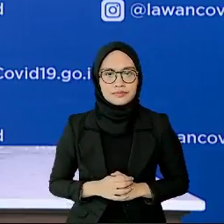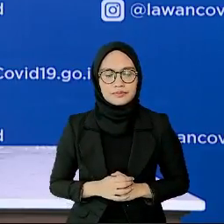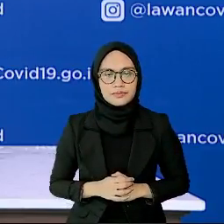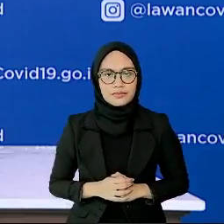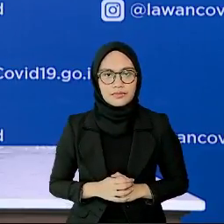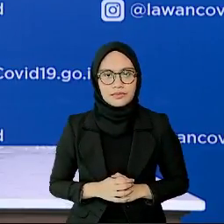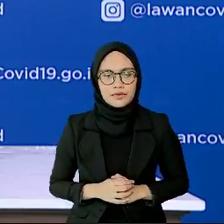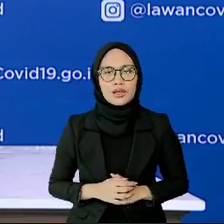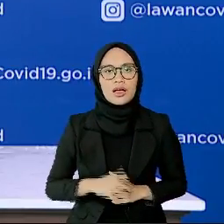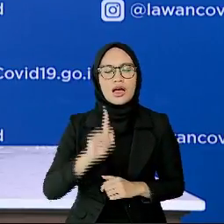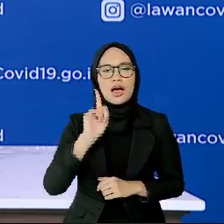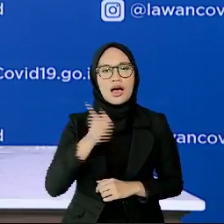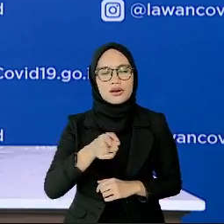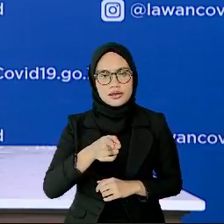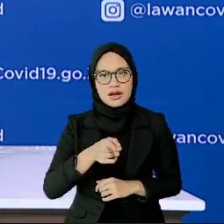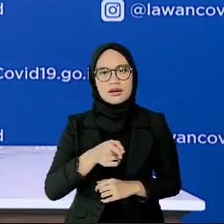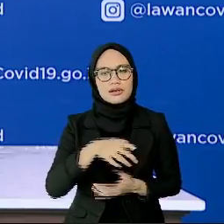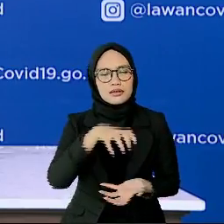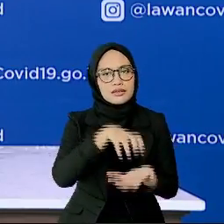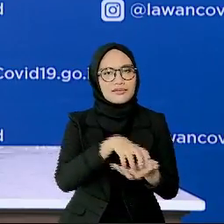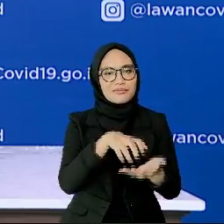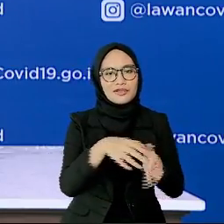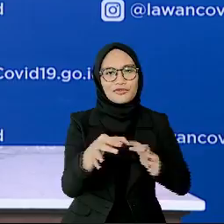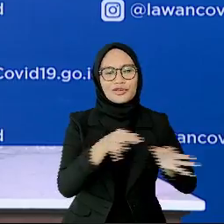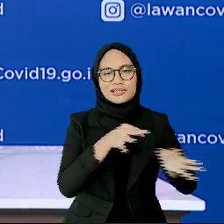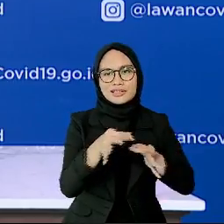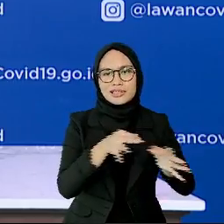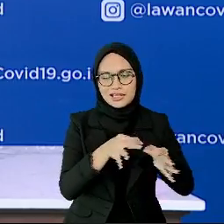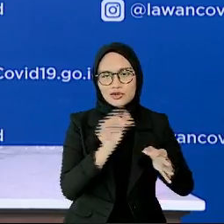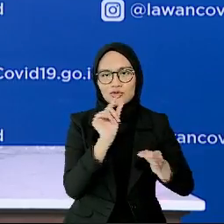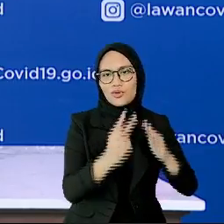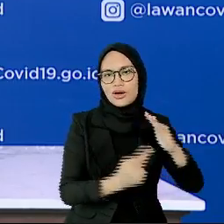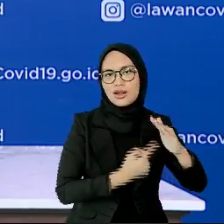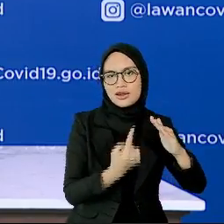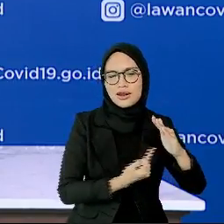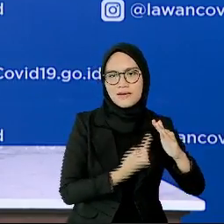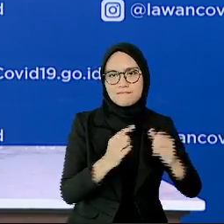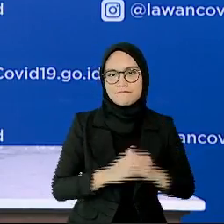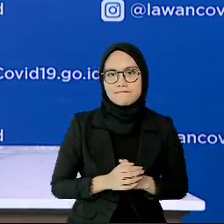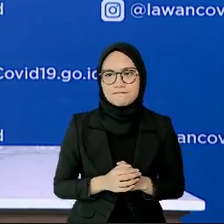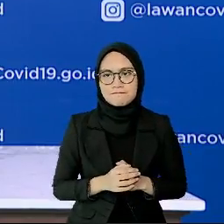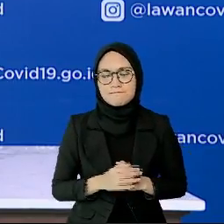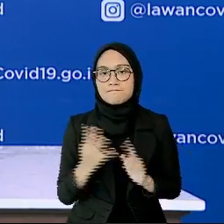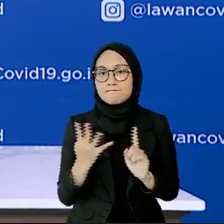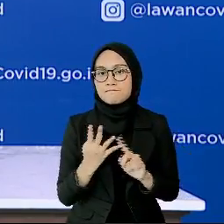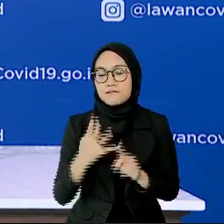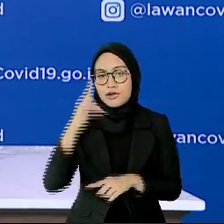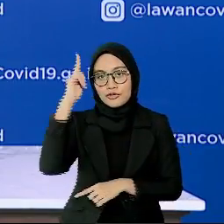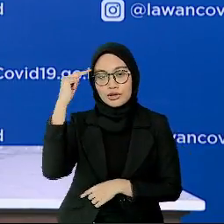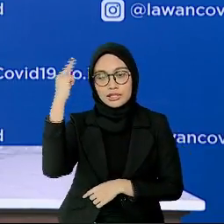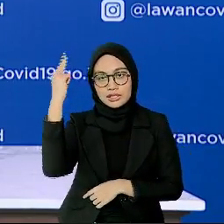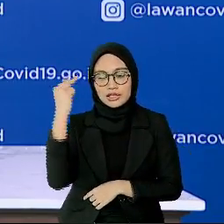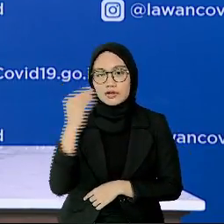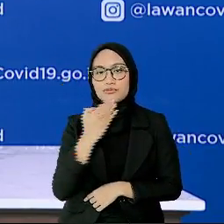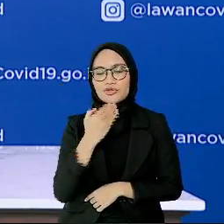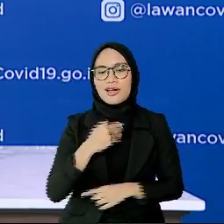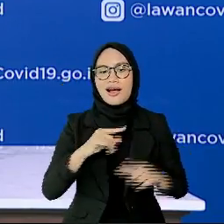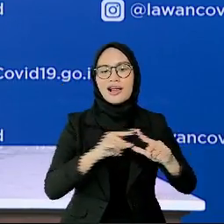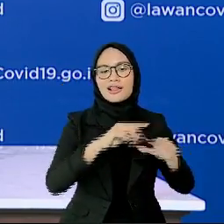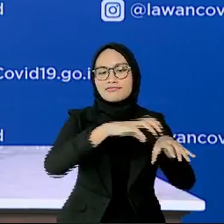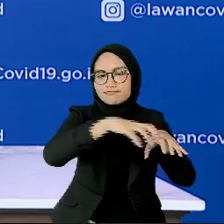daftar rujukan fasilitas karantina. Yang keempat, pemerintah menyediakan alat uji diagnostik yang